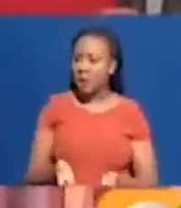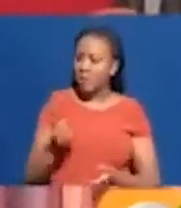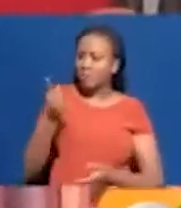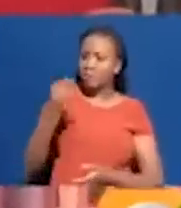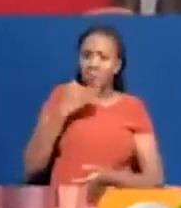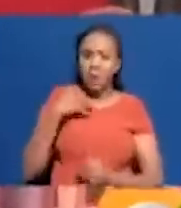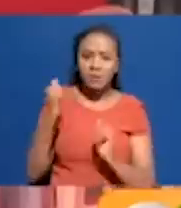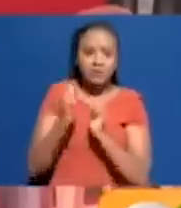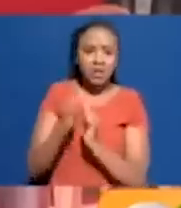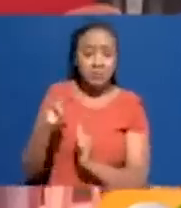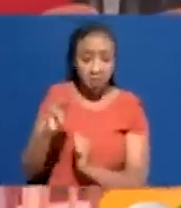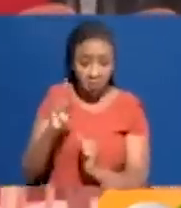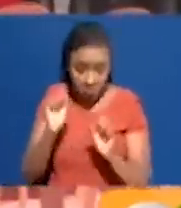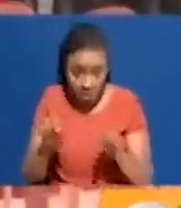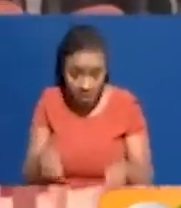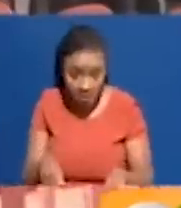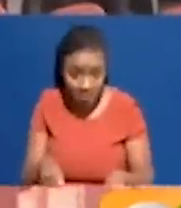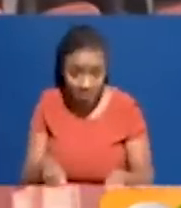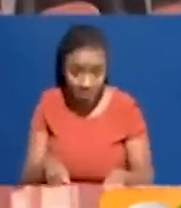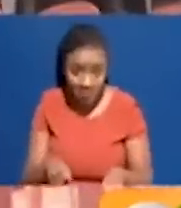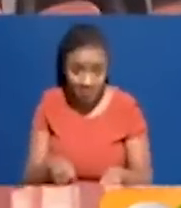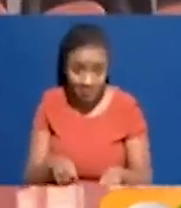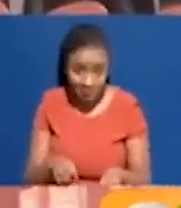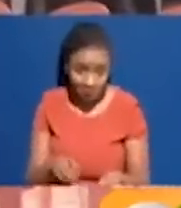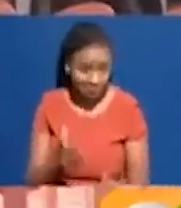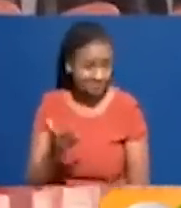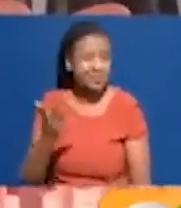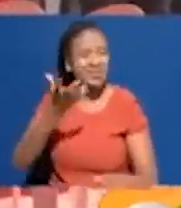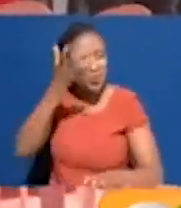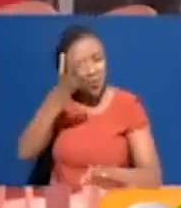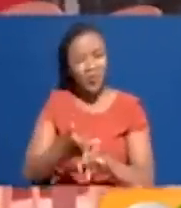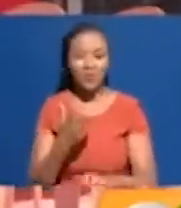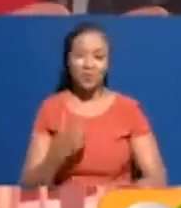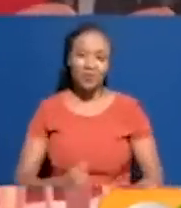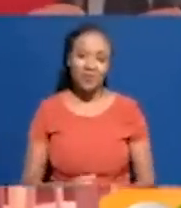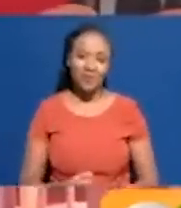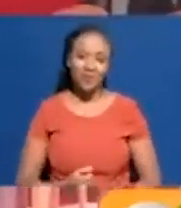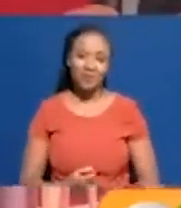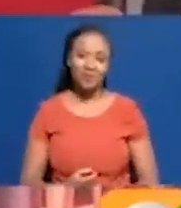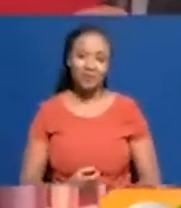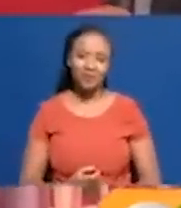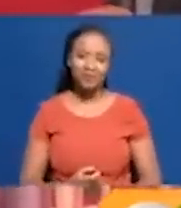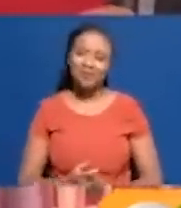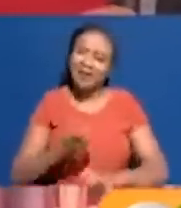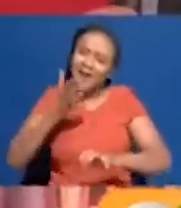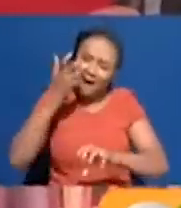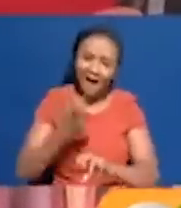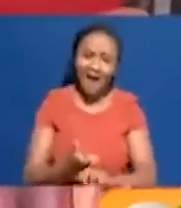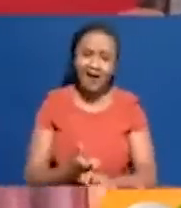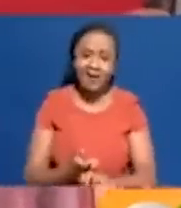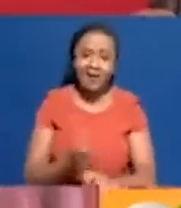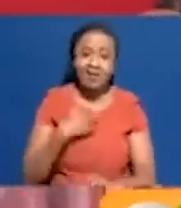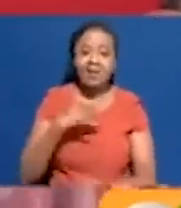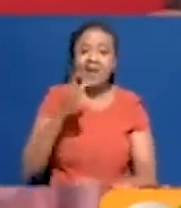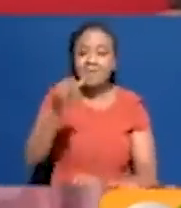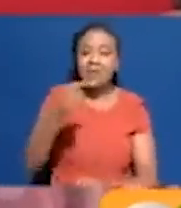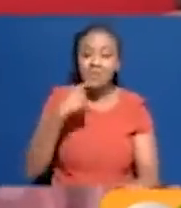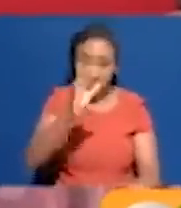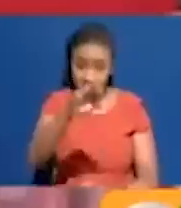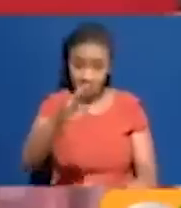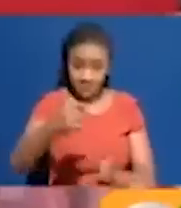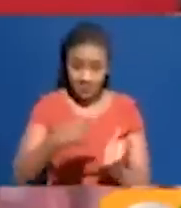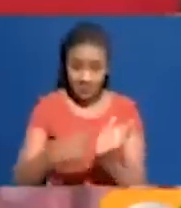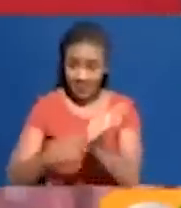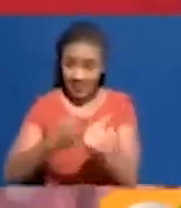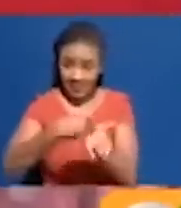signature milioni kumi. Wataweza kweli? Ni ngumu. Mtu anakuwa unamwambia andika weka